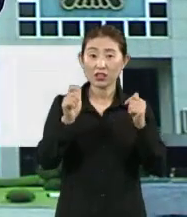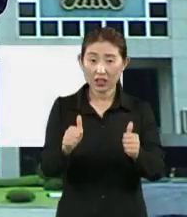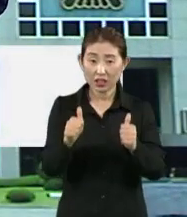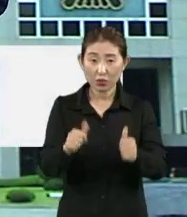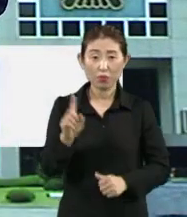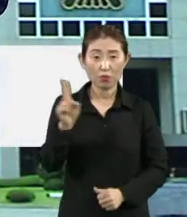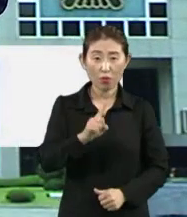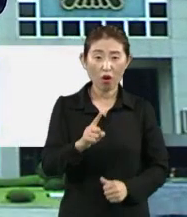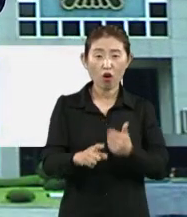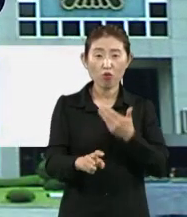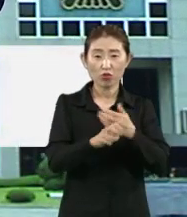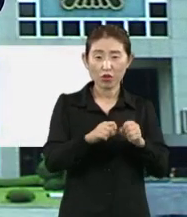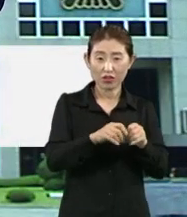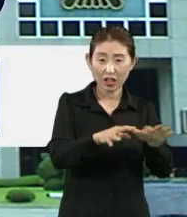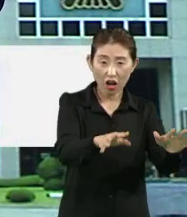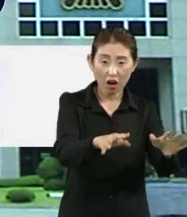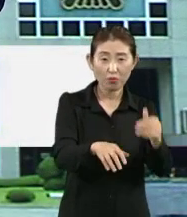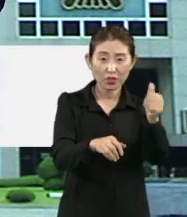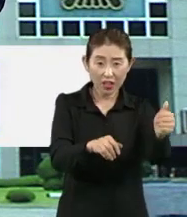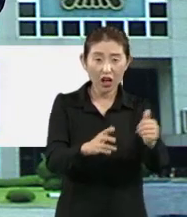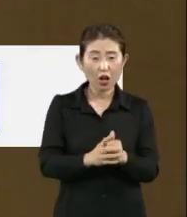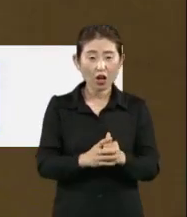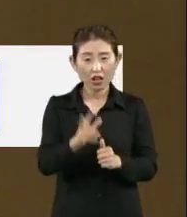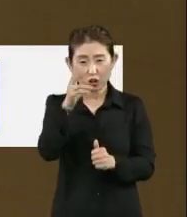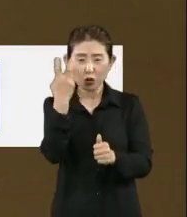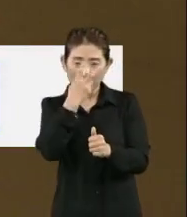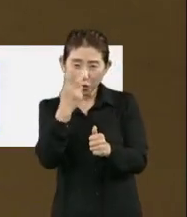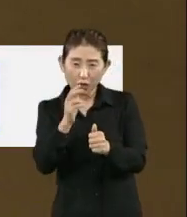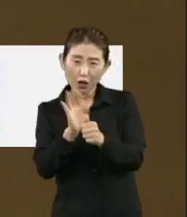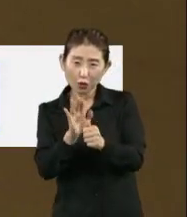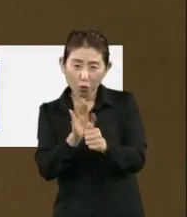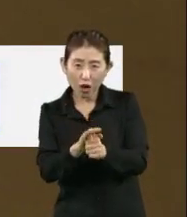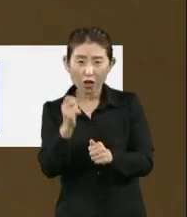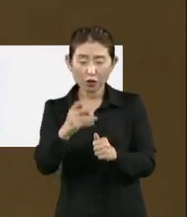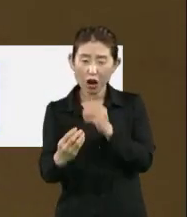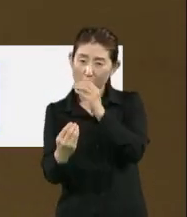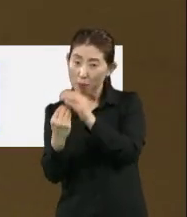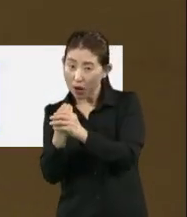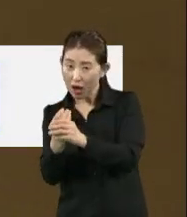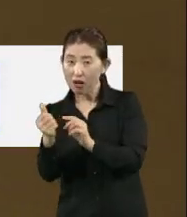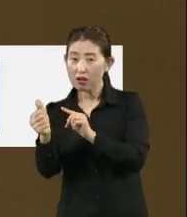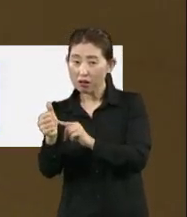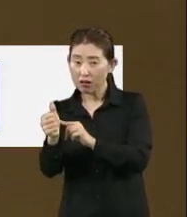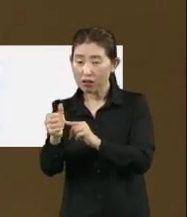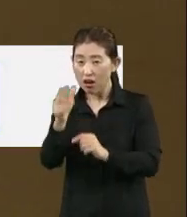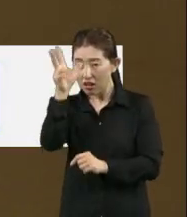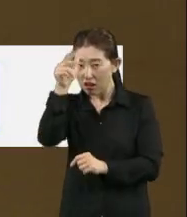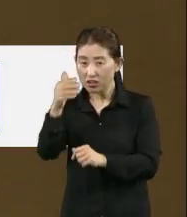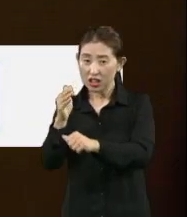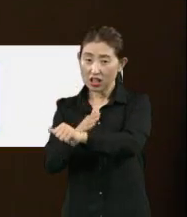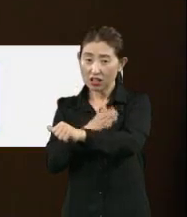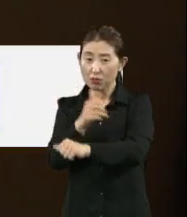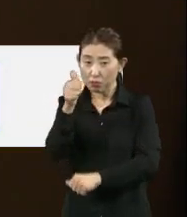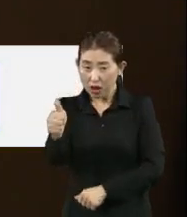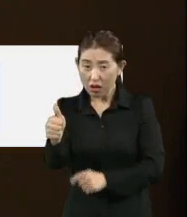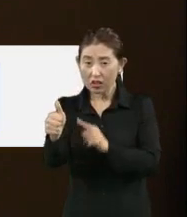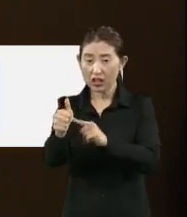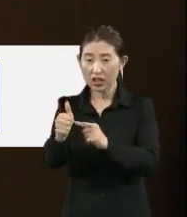대전지법 김태구 판사는 불법 다단계업자의 수사 편의를 봐주고 뇌물을 받은 혐의로 기소된 전 경찰 간부